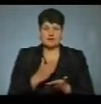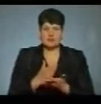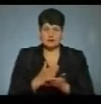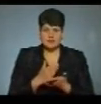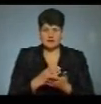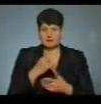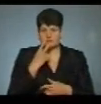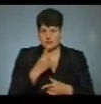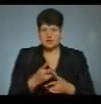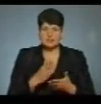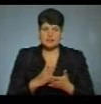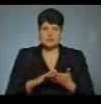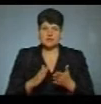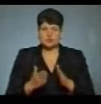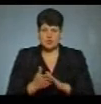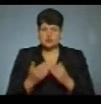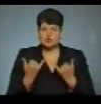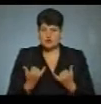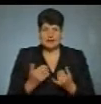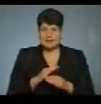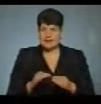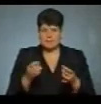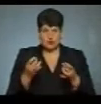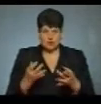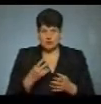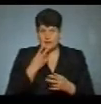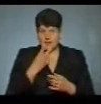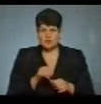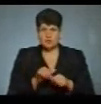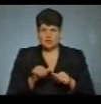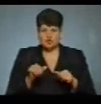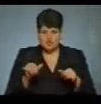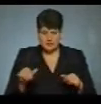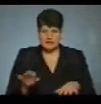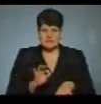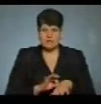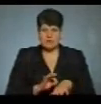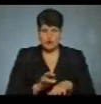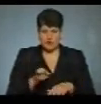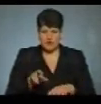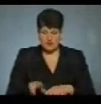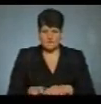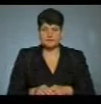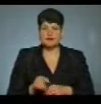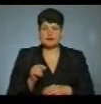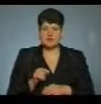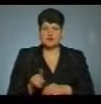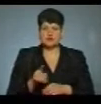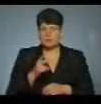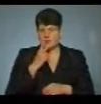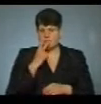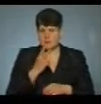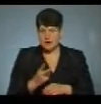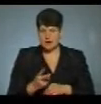Бачите, що є ситуація сьогодні дійсно непроста, і ми бачимо поширення даного захворювання. То, що ми бачили в